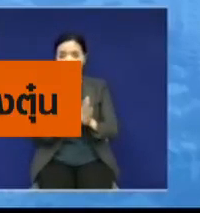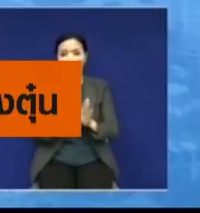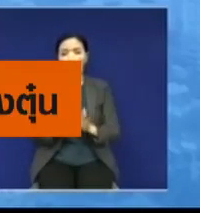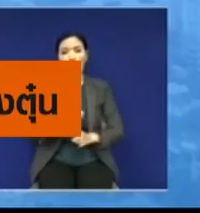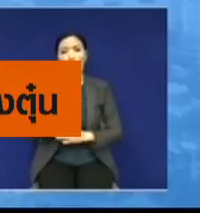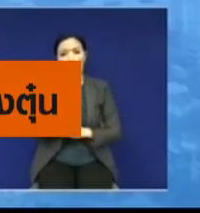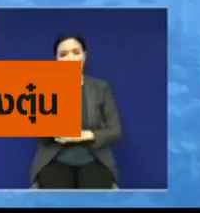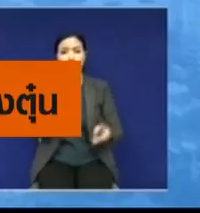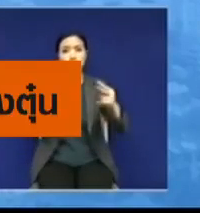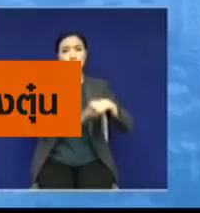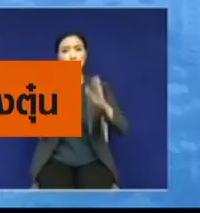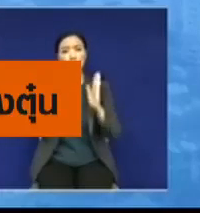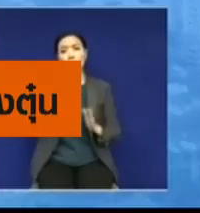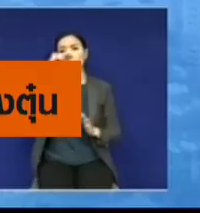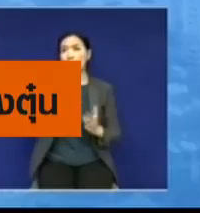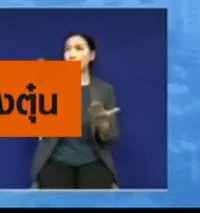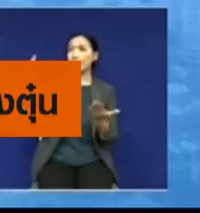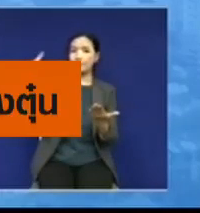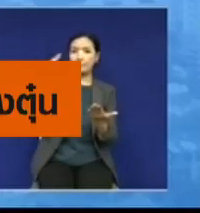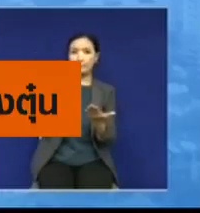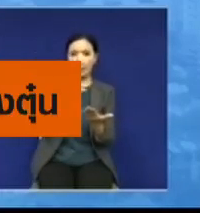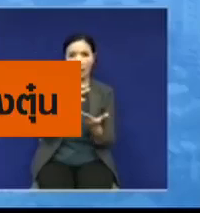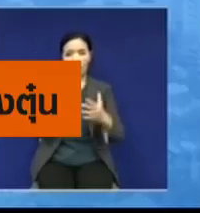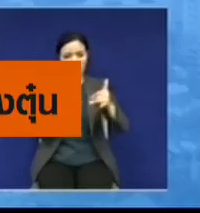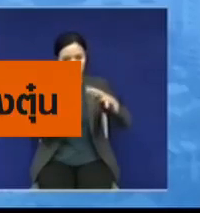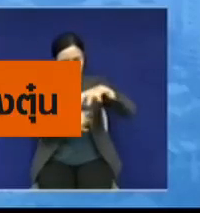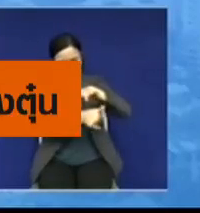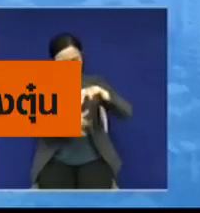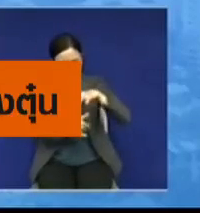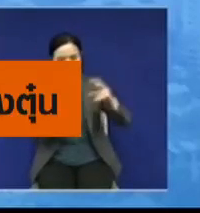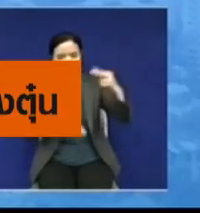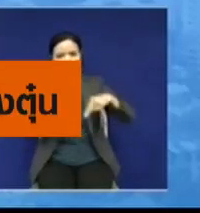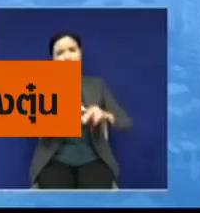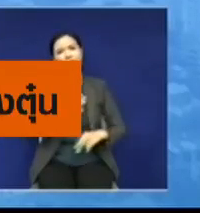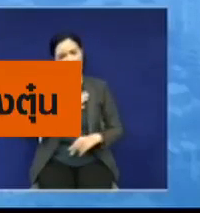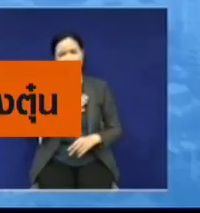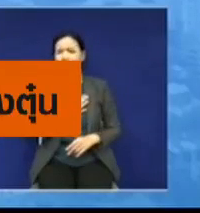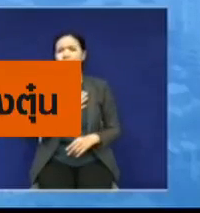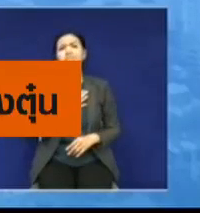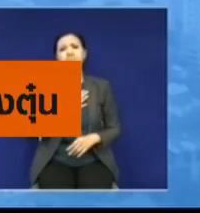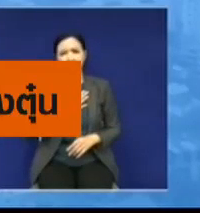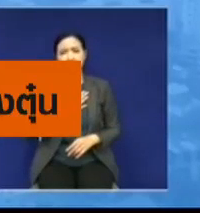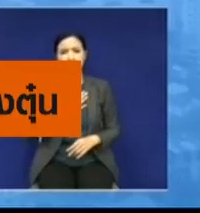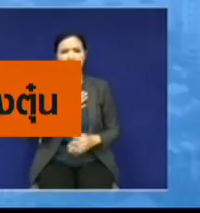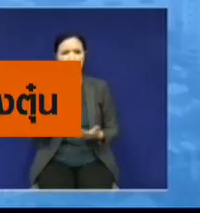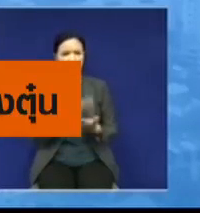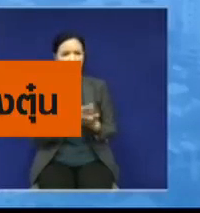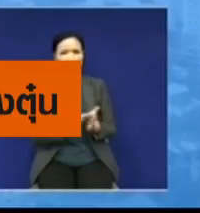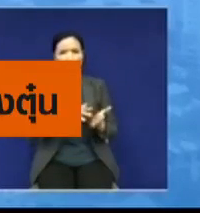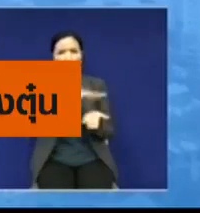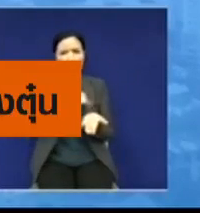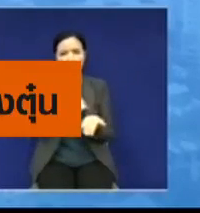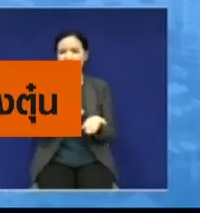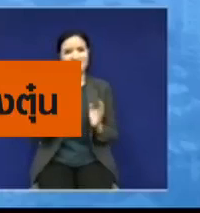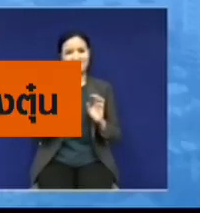ได้ดูแลพี่น้องประชาชนคนไทยเราก็ซึ้งใจอย่างมากอยู่แล้วนะครับจะไม่มีการไปเอารัดเอาเปรียบใดๆทั้งสิ้